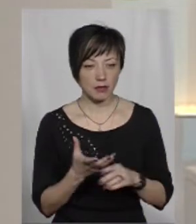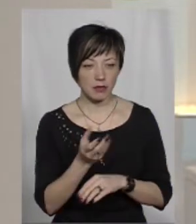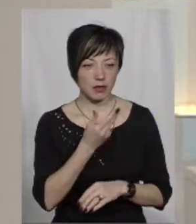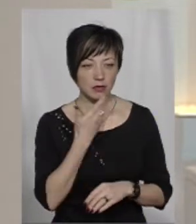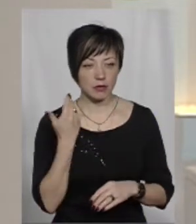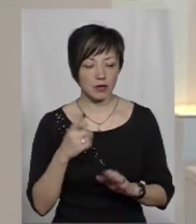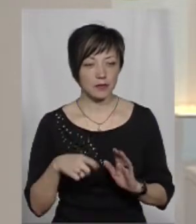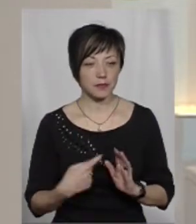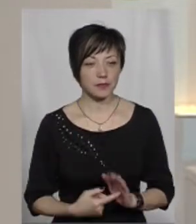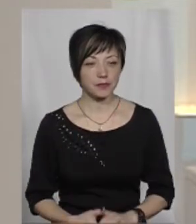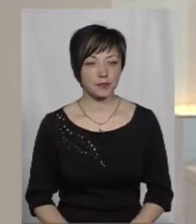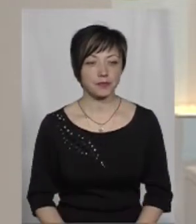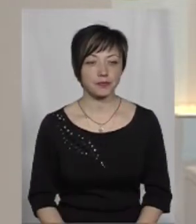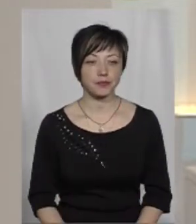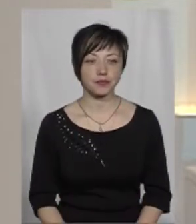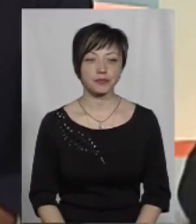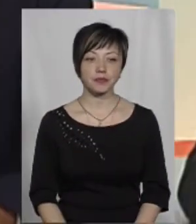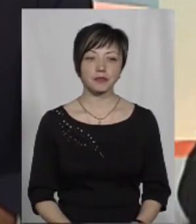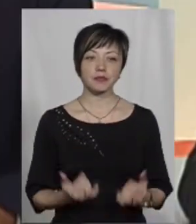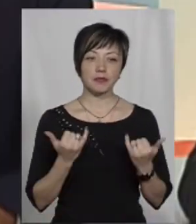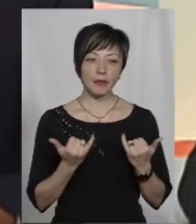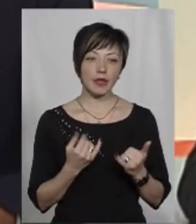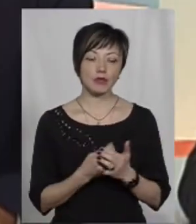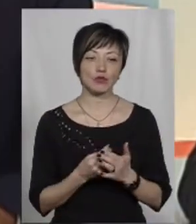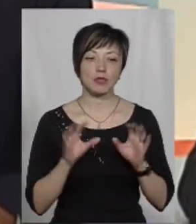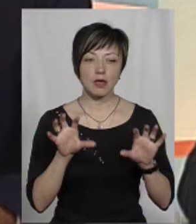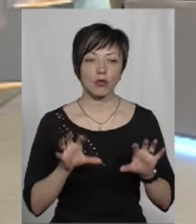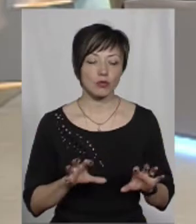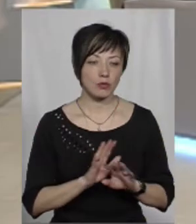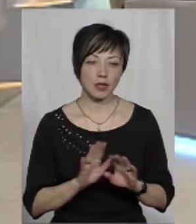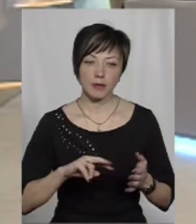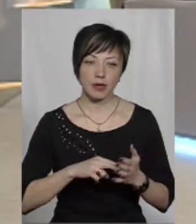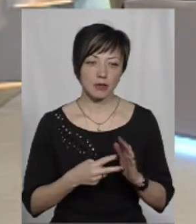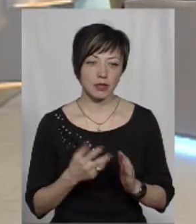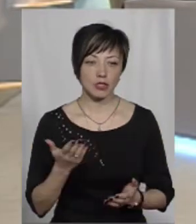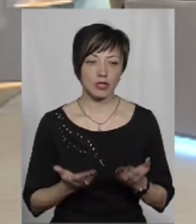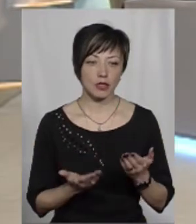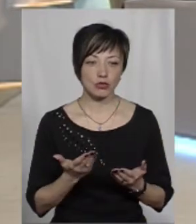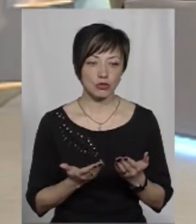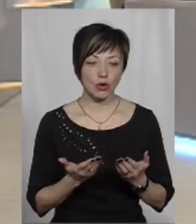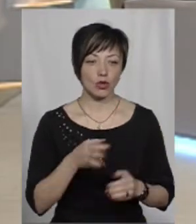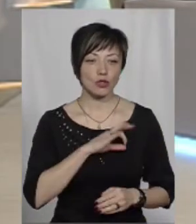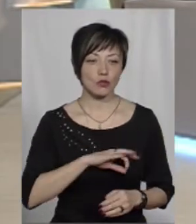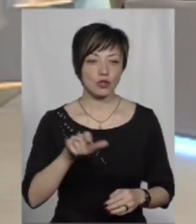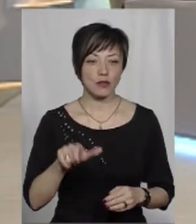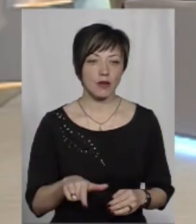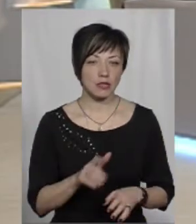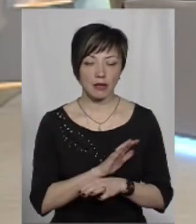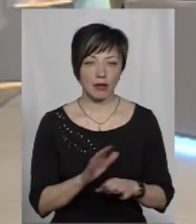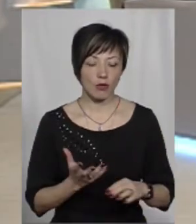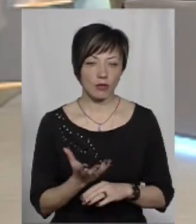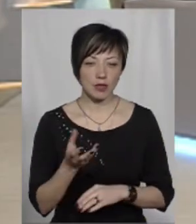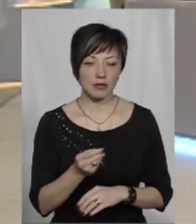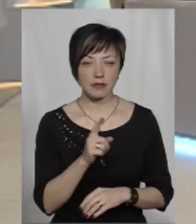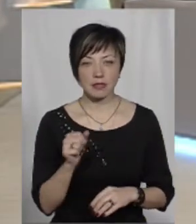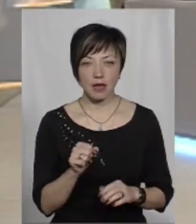протягом якого не сплачувалися кошти? Наразі сума законодавством не передбачена. Якщо споживач не